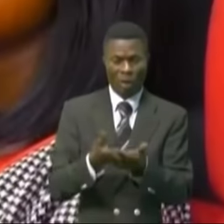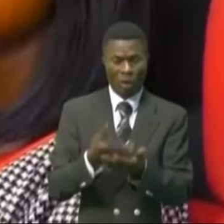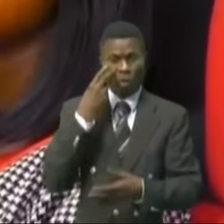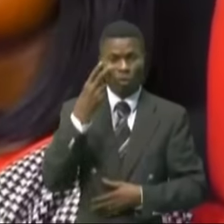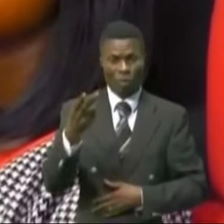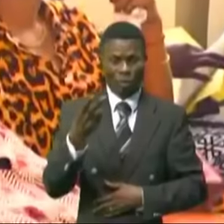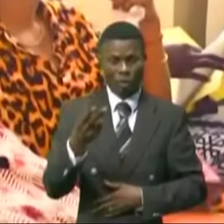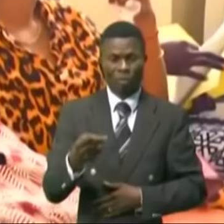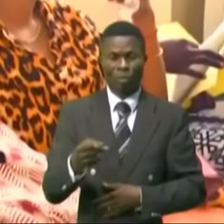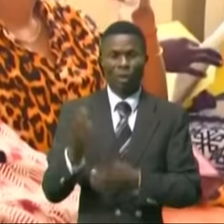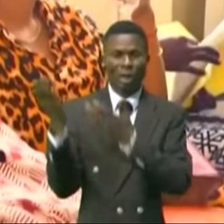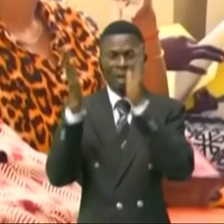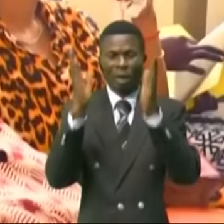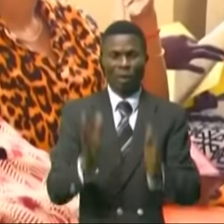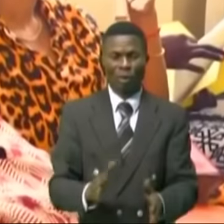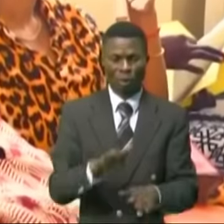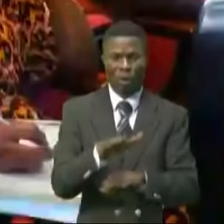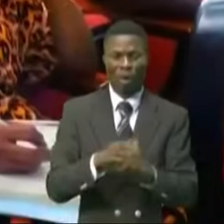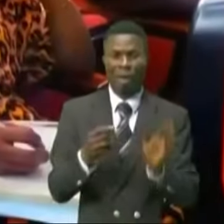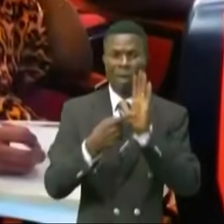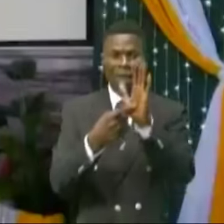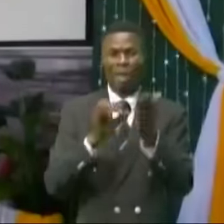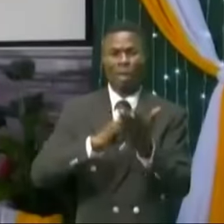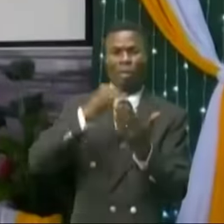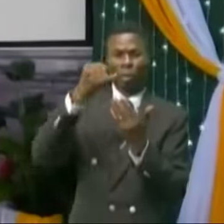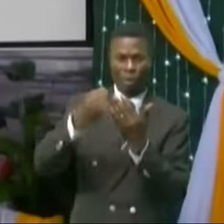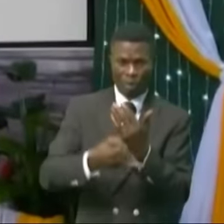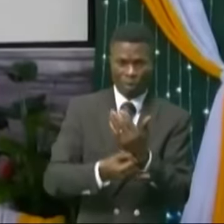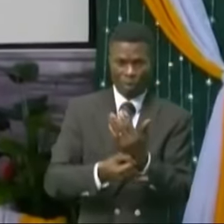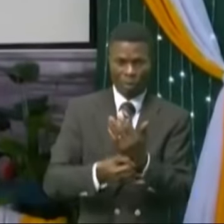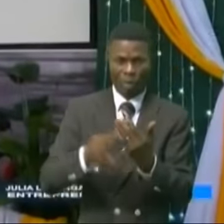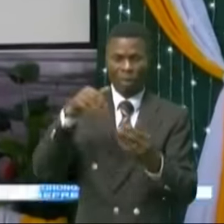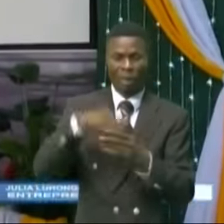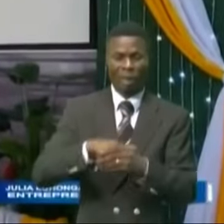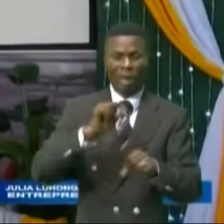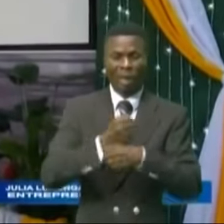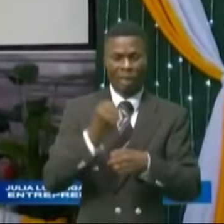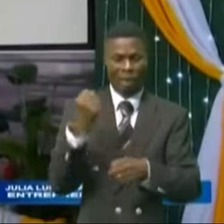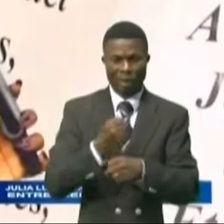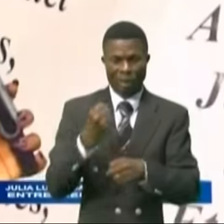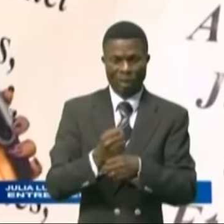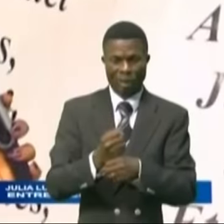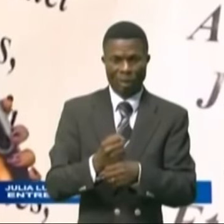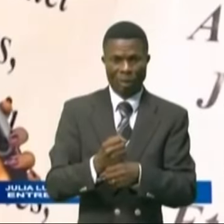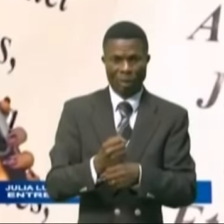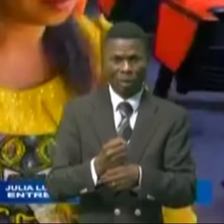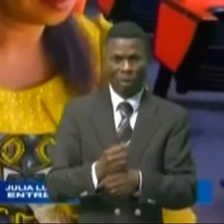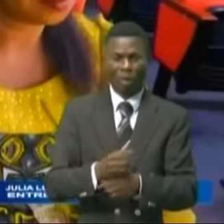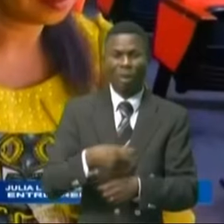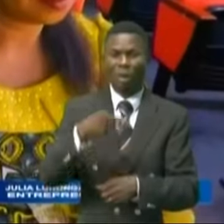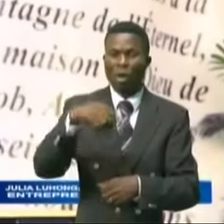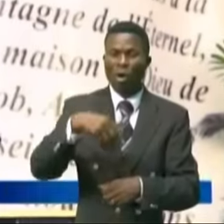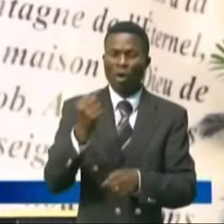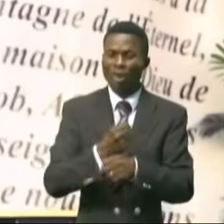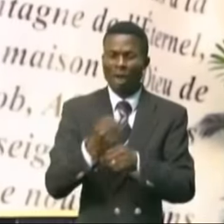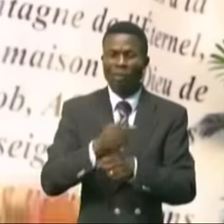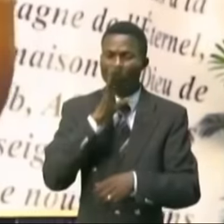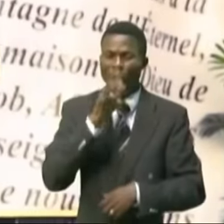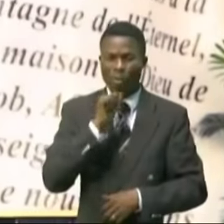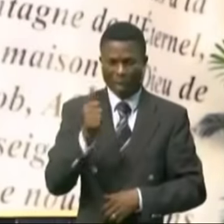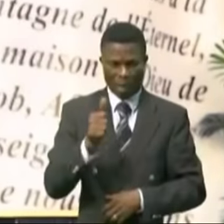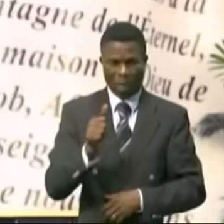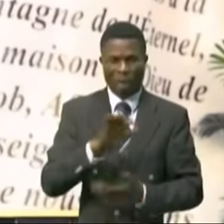les business plans et la présentation des projets. Dans l'entrepreneuriat, on ne va pas avec le mensonge. Soyez des